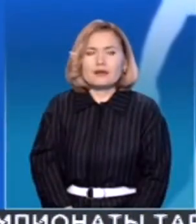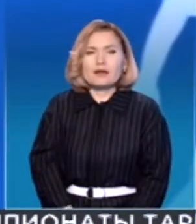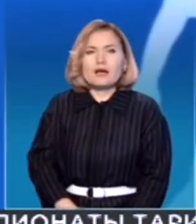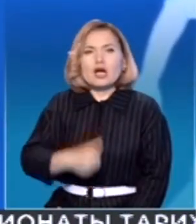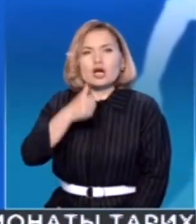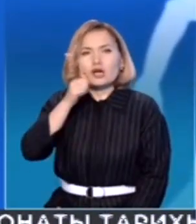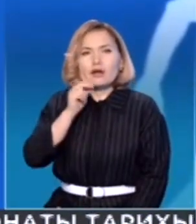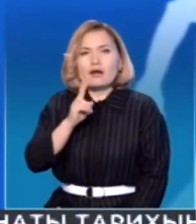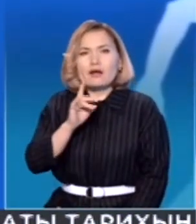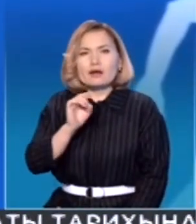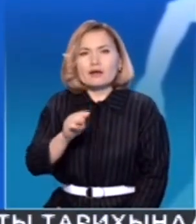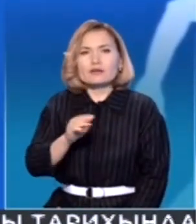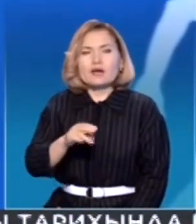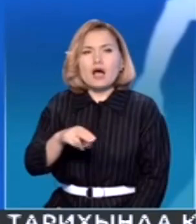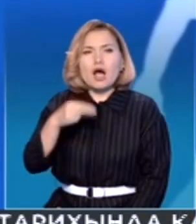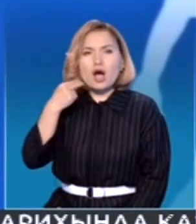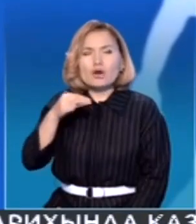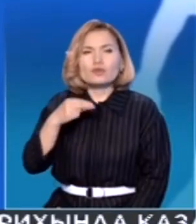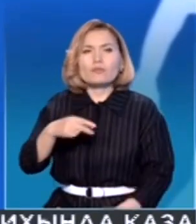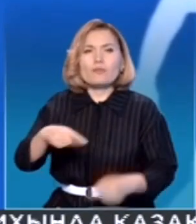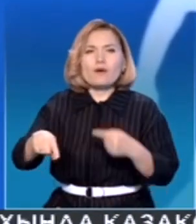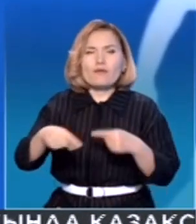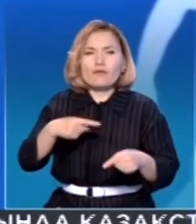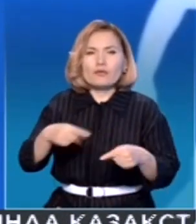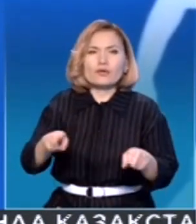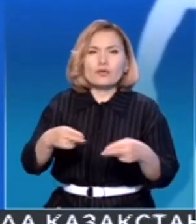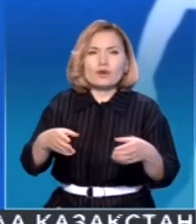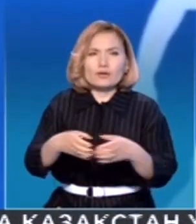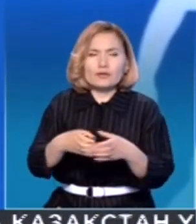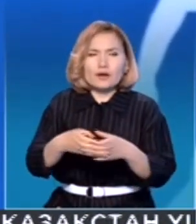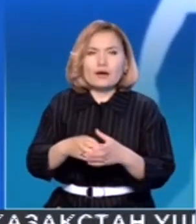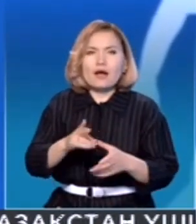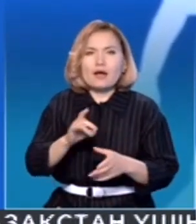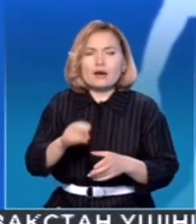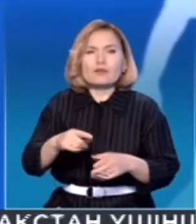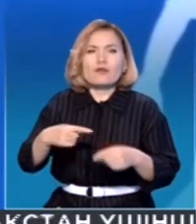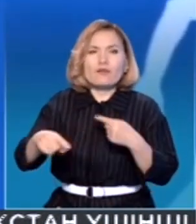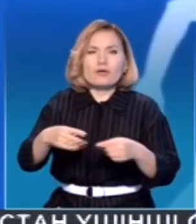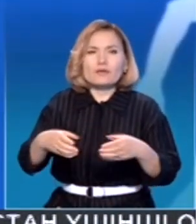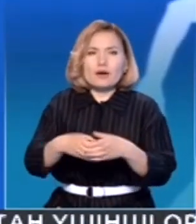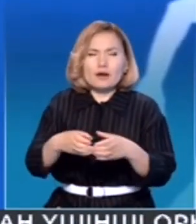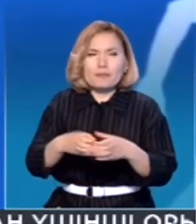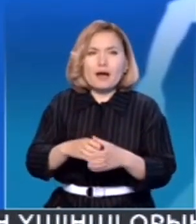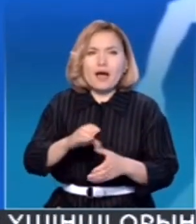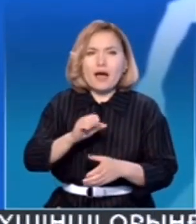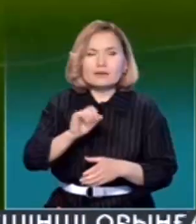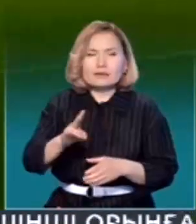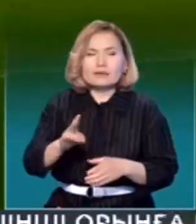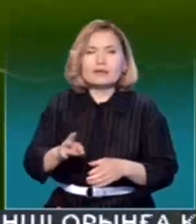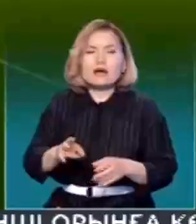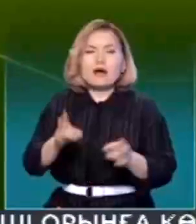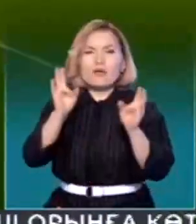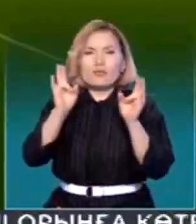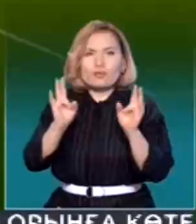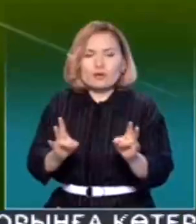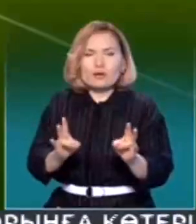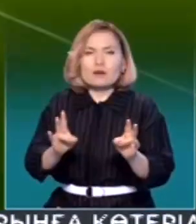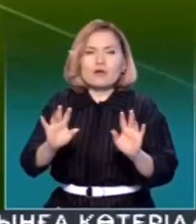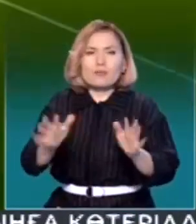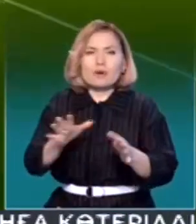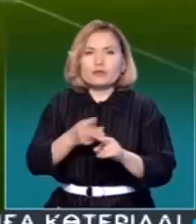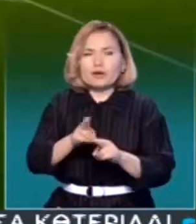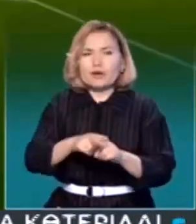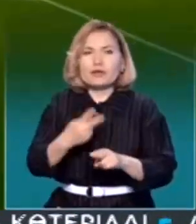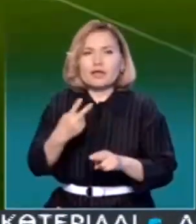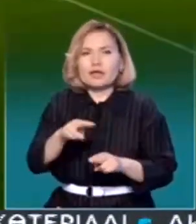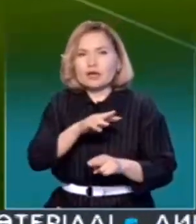Кешегі Қайрат пен Ақтөбе футбол клубтар арасындағы матч кезінде Қайрат футбол командасының ойыншысы Арсен Буранчиев ауыр жарақат алды. Ойынның екінші